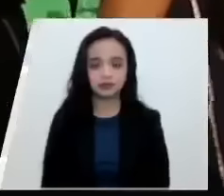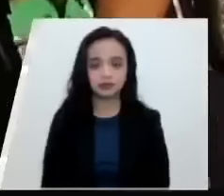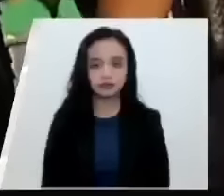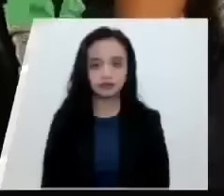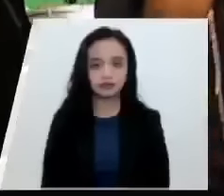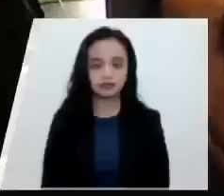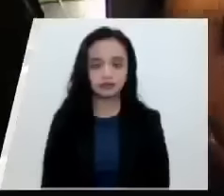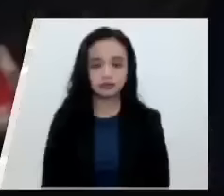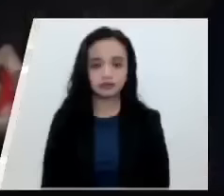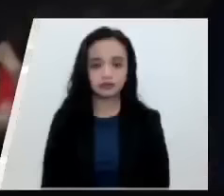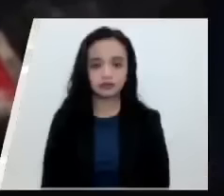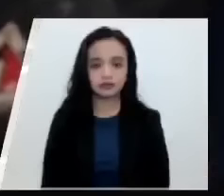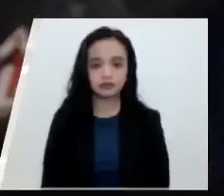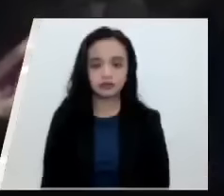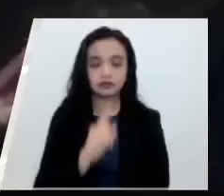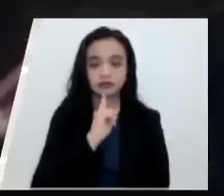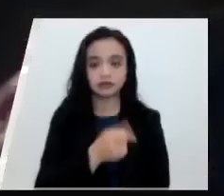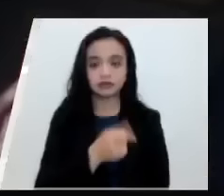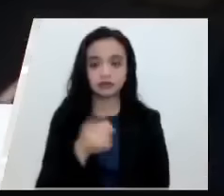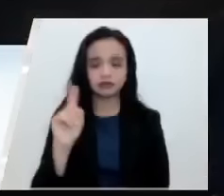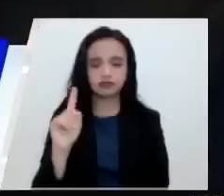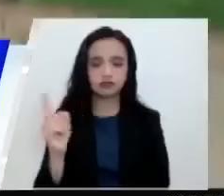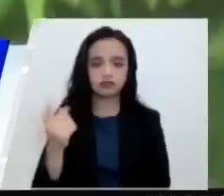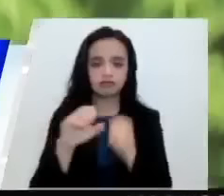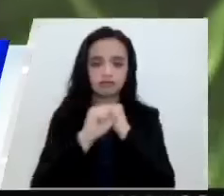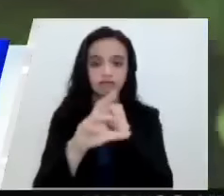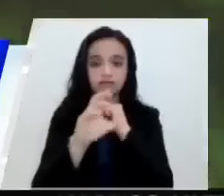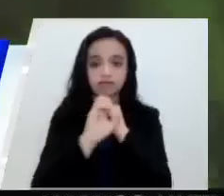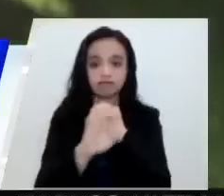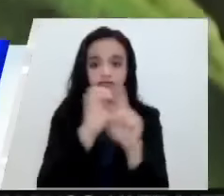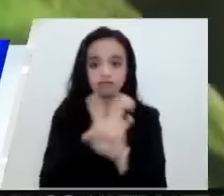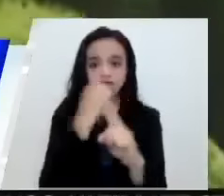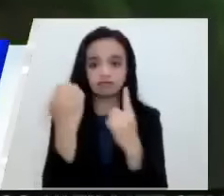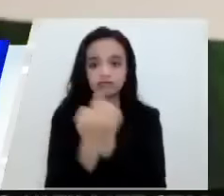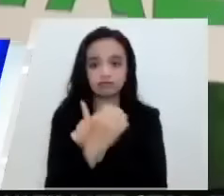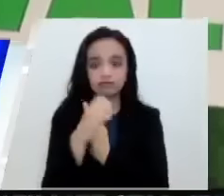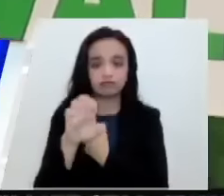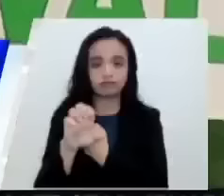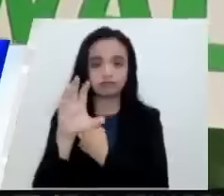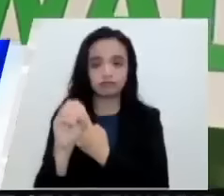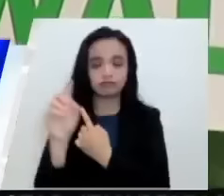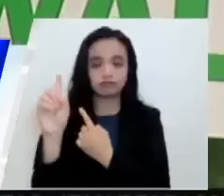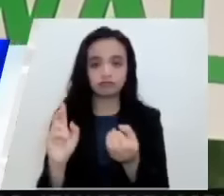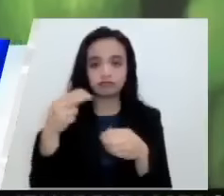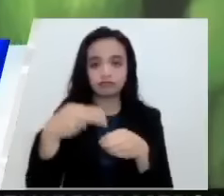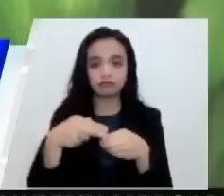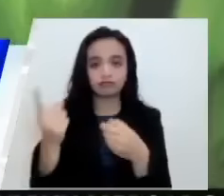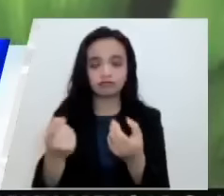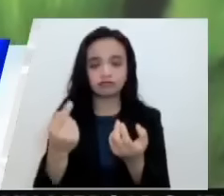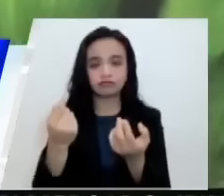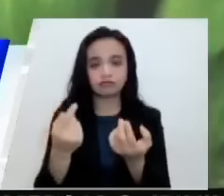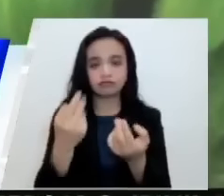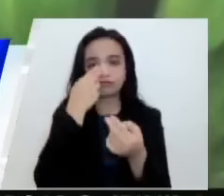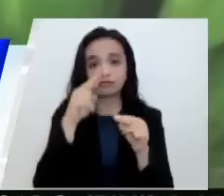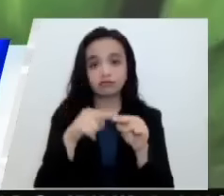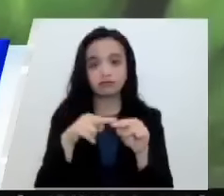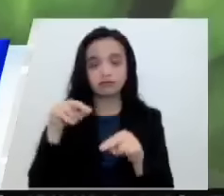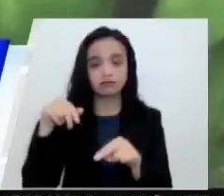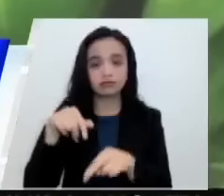Certified eco-warrior si Sparkle Star Sanya Lopez na proud na nakiisa sa isang fun walk para sa advocacy campaign na One